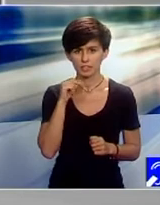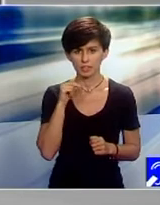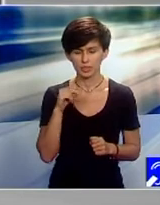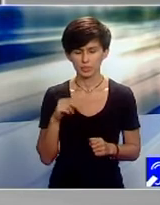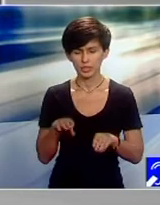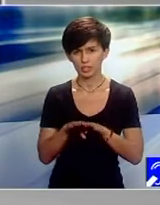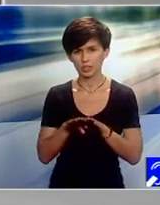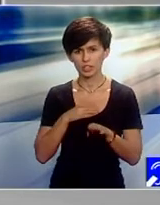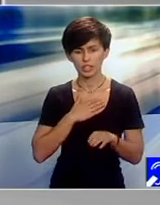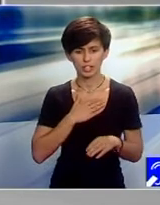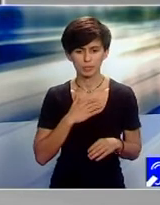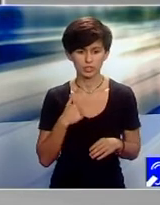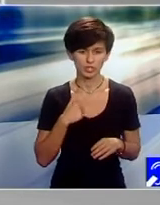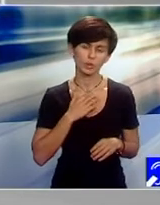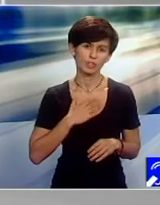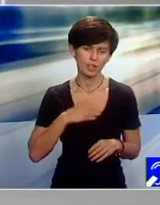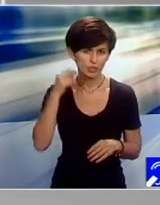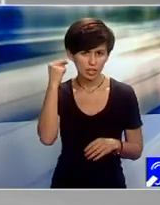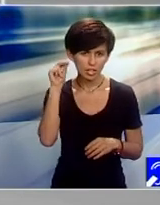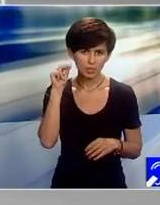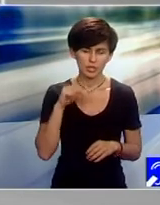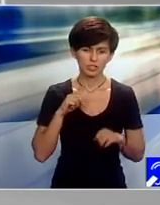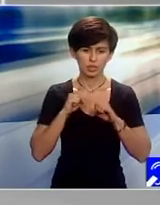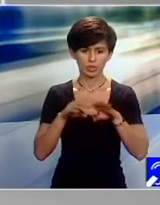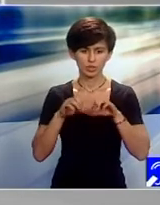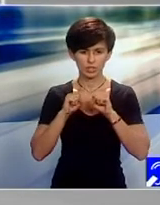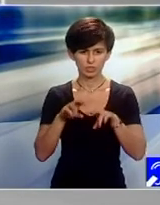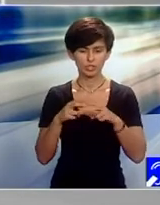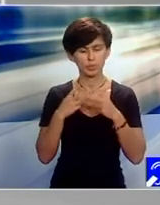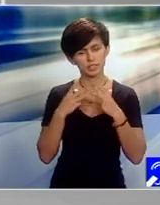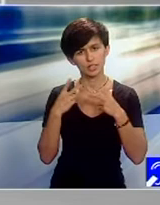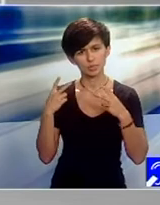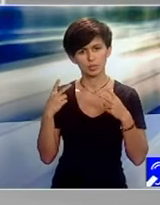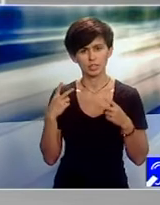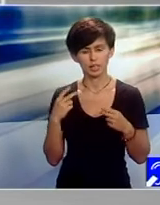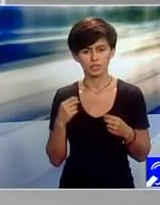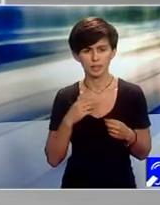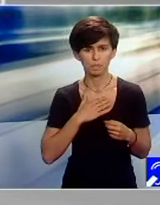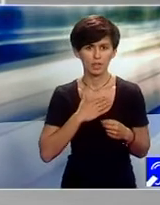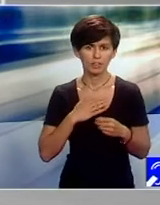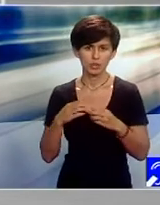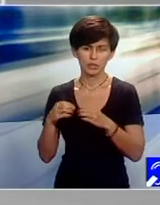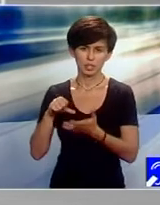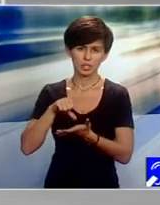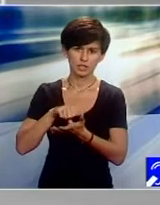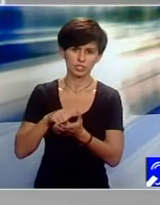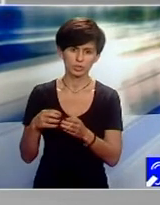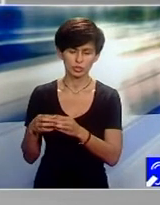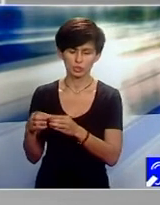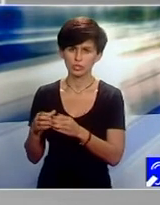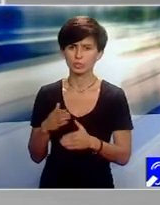să anunț și să amintesc ca o informație valoroasă, să spunem noi, că avem acolo la centru și un grup de suport pentru